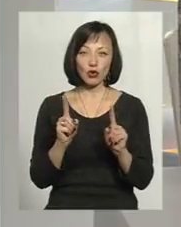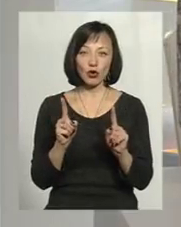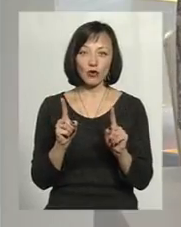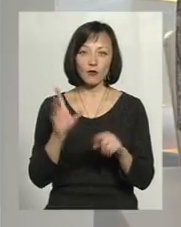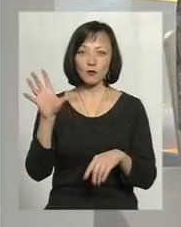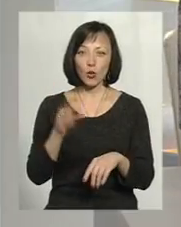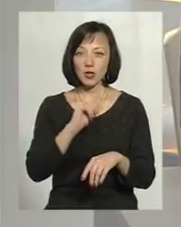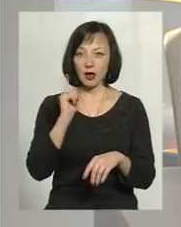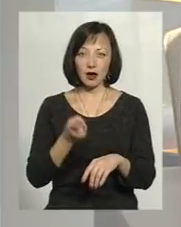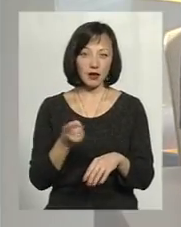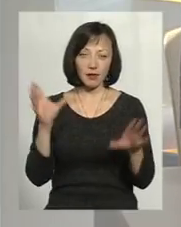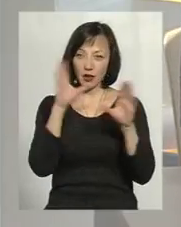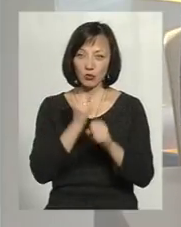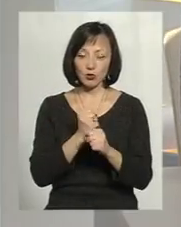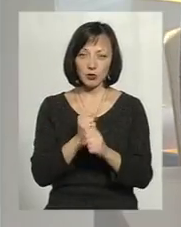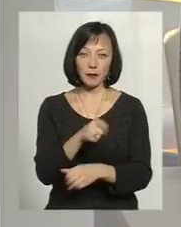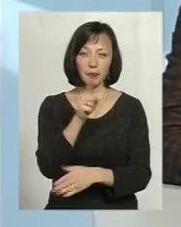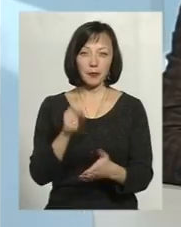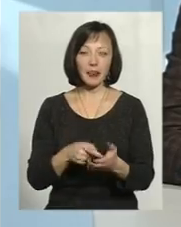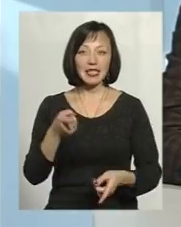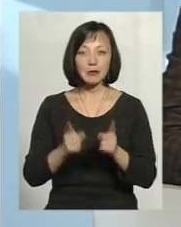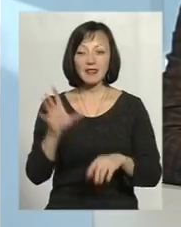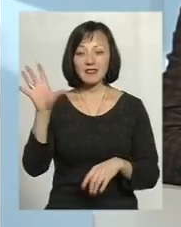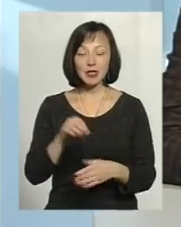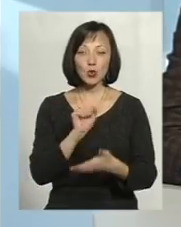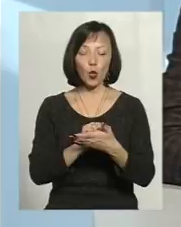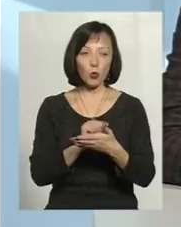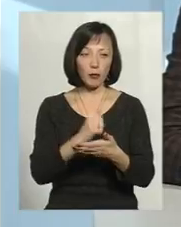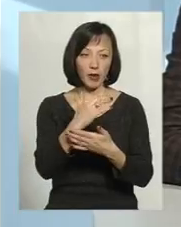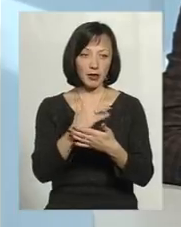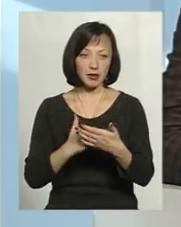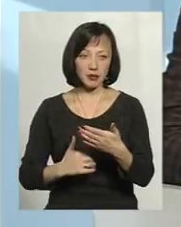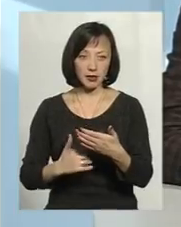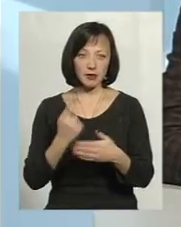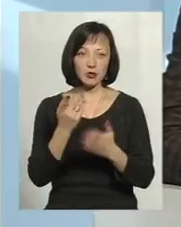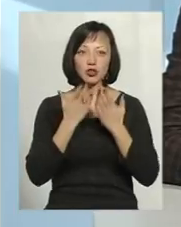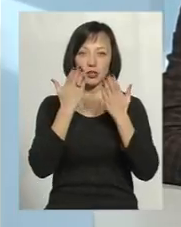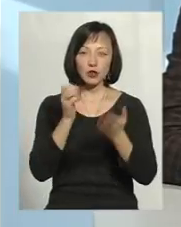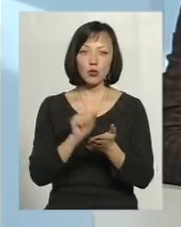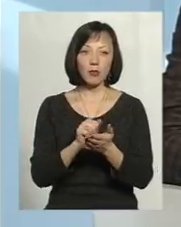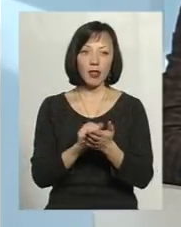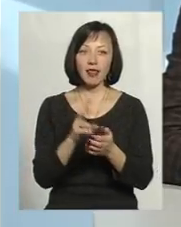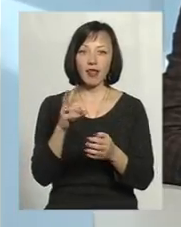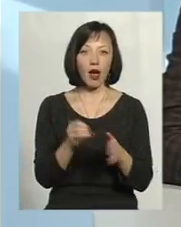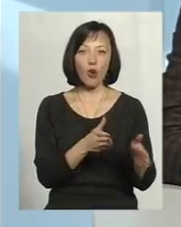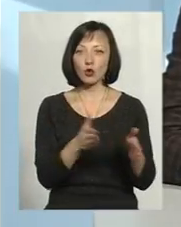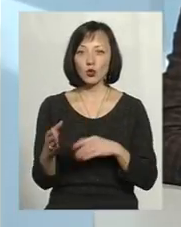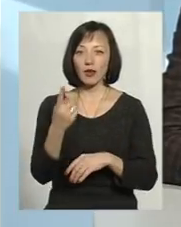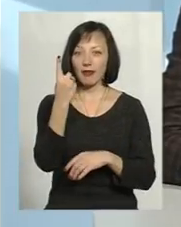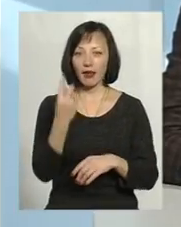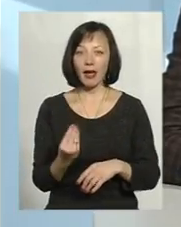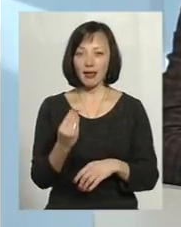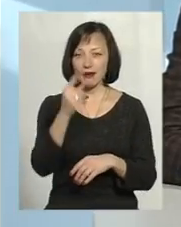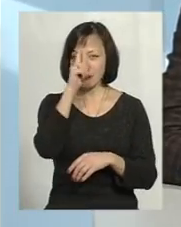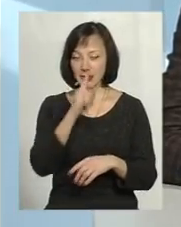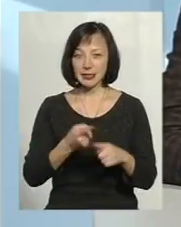цього всього за рік так і не вдалося зробити? Насправді всі ці документи, які ви зачитали, Це документи, які не готуються день, місяць.